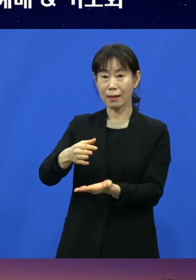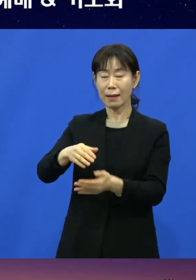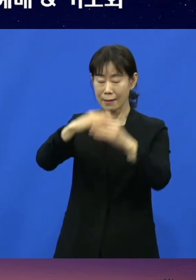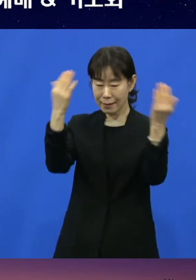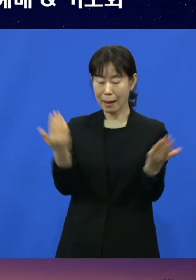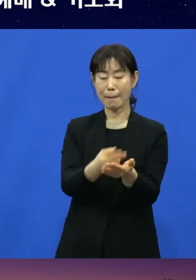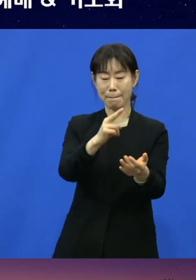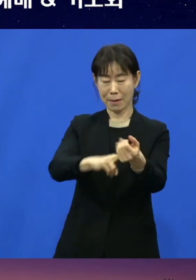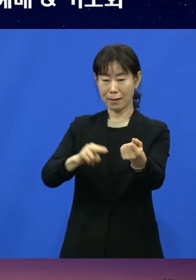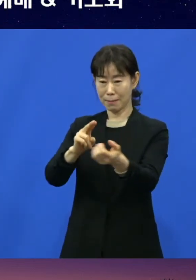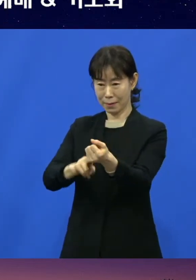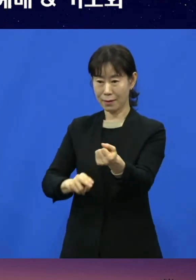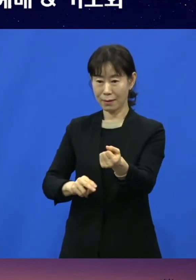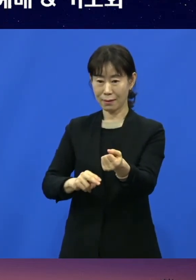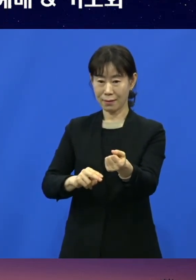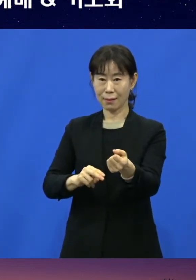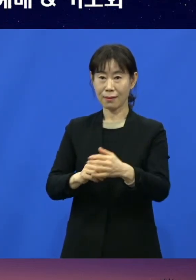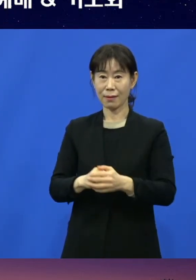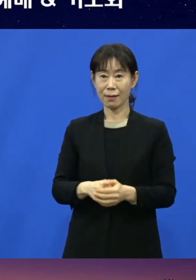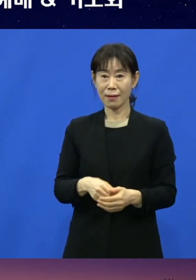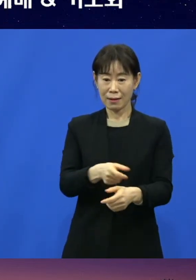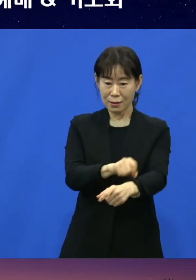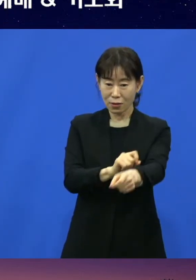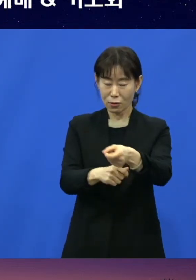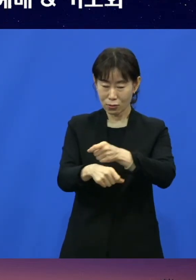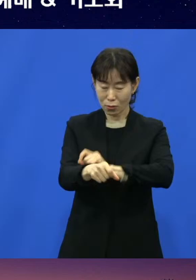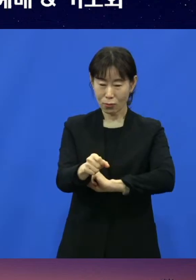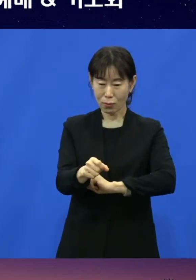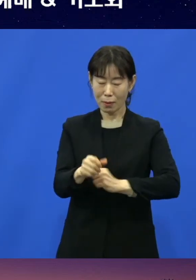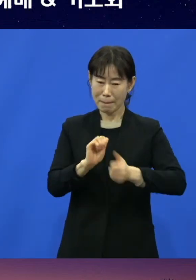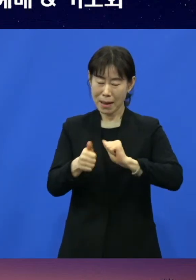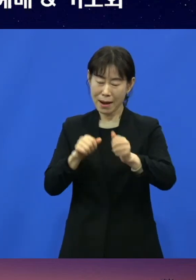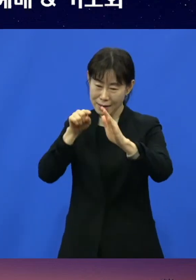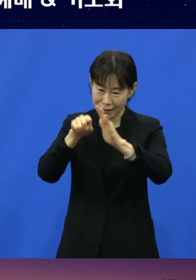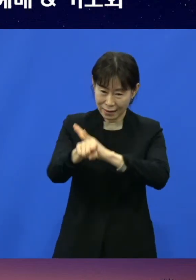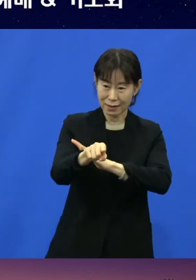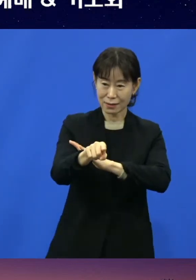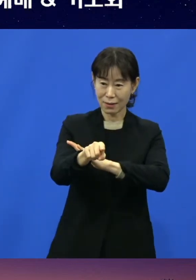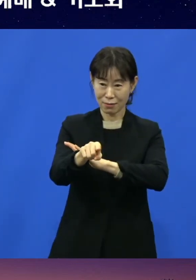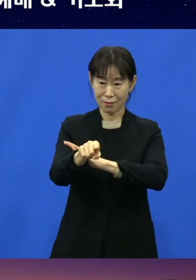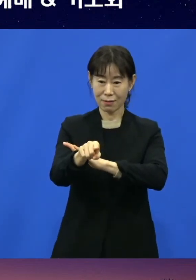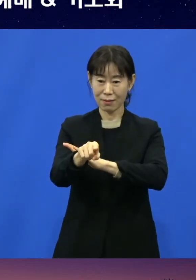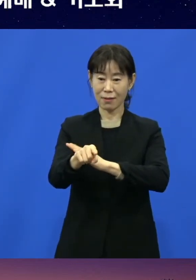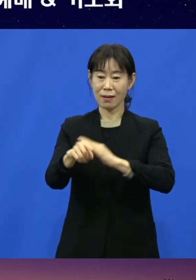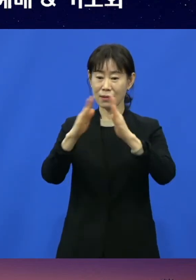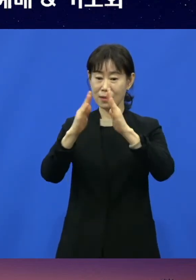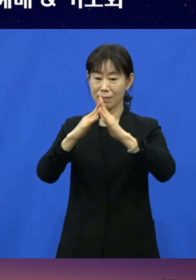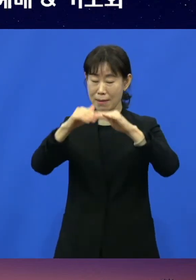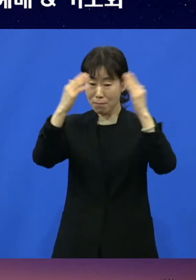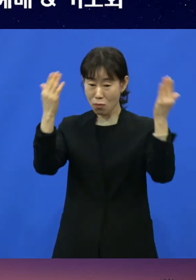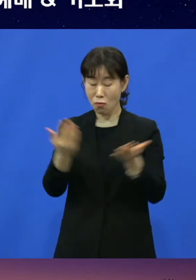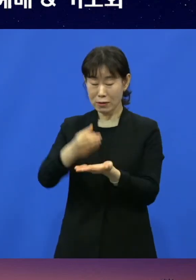애매한 태도가 아닙니다. 너무도 적극적이죠. 미련 없이 팔아요.